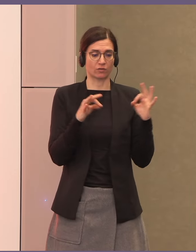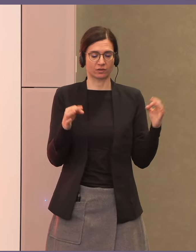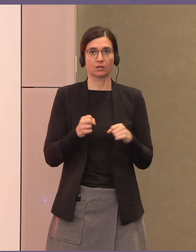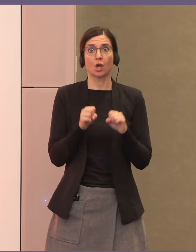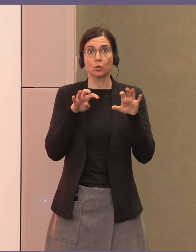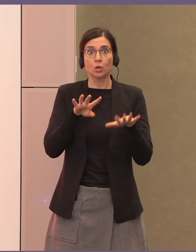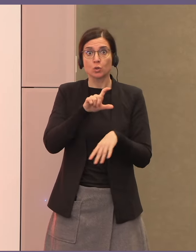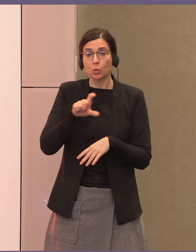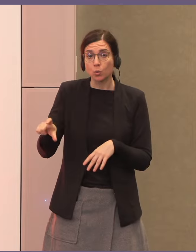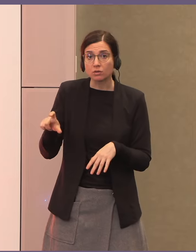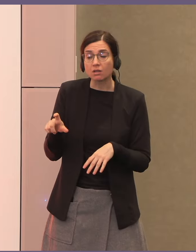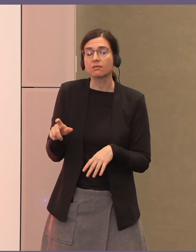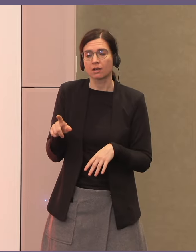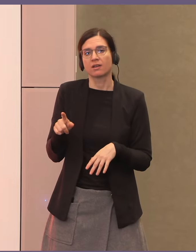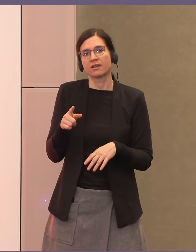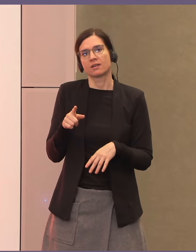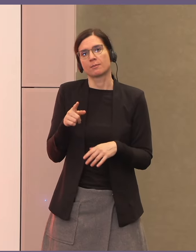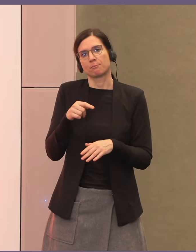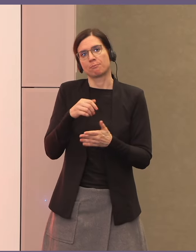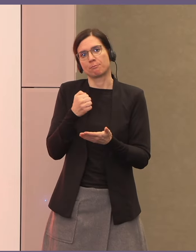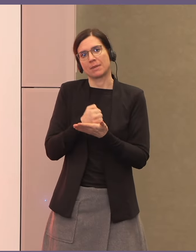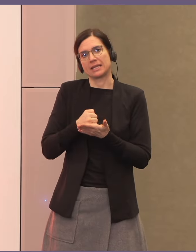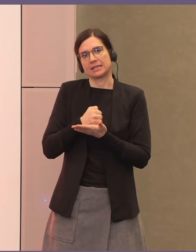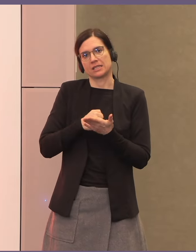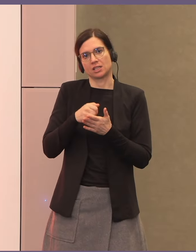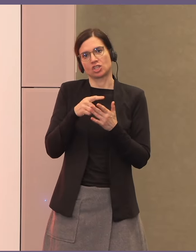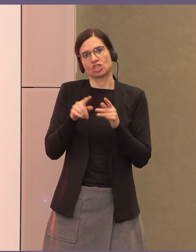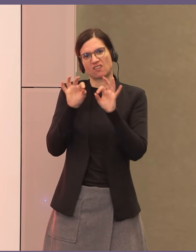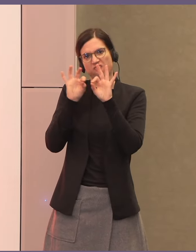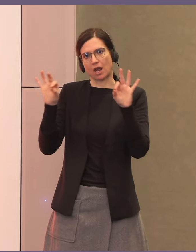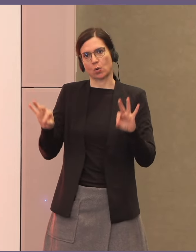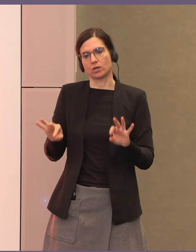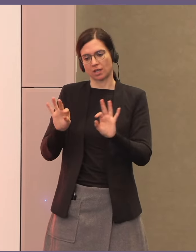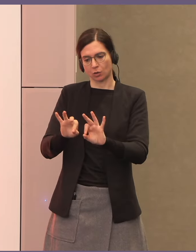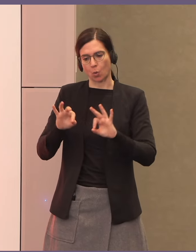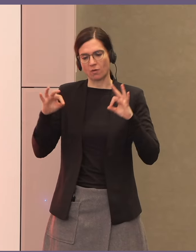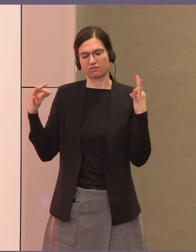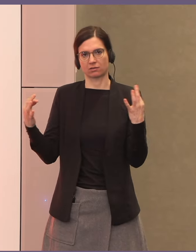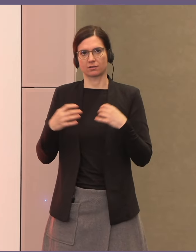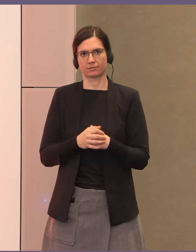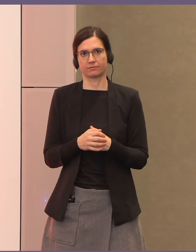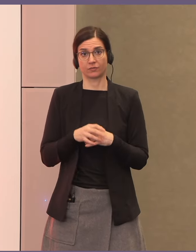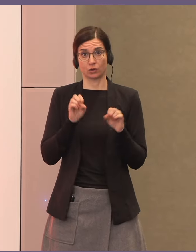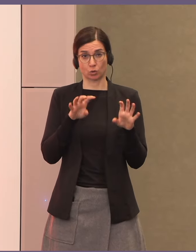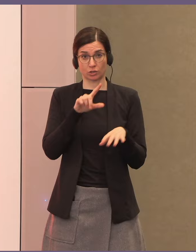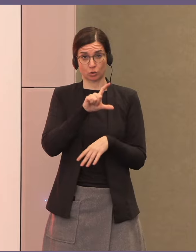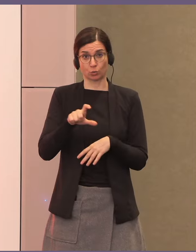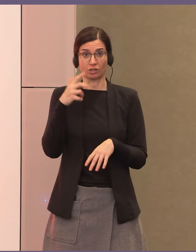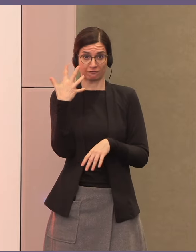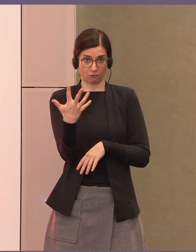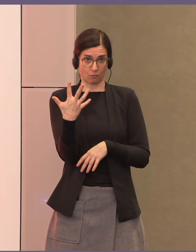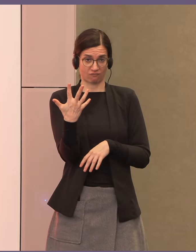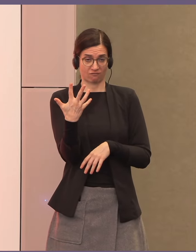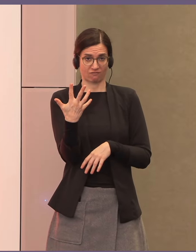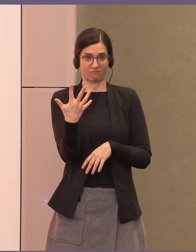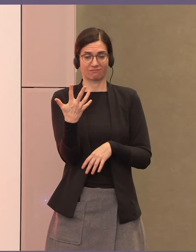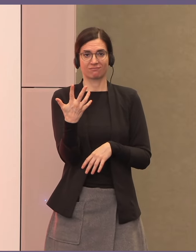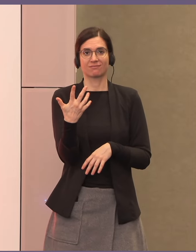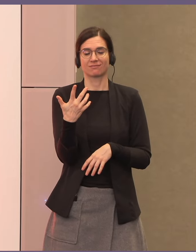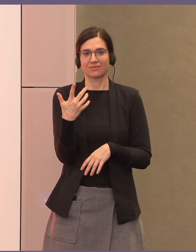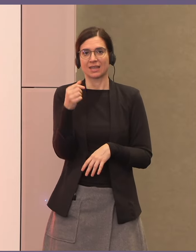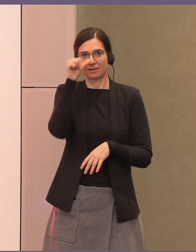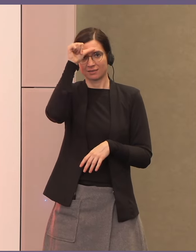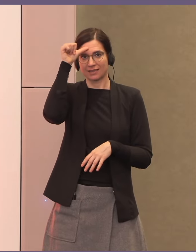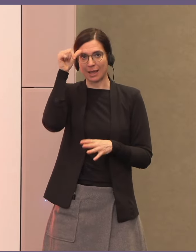folgte die medizinische Fakultät, sie öffnete ihre Türen. Zu dieser Zeit, um konkret zu sein, 1905, konnte sich dann die